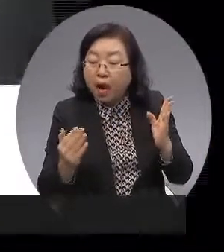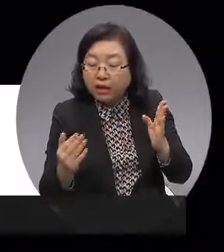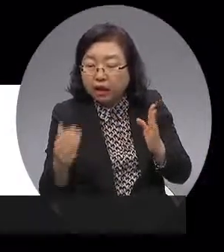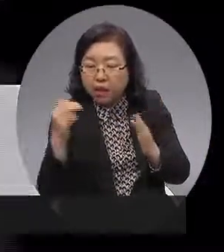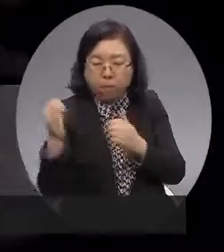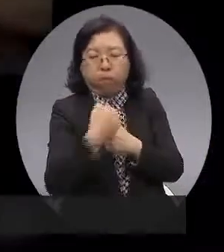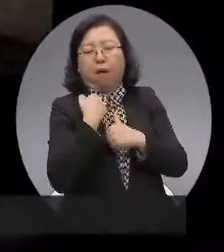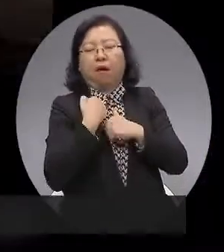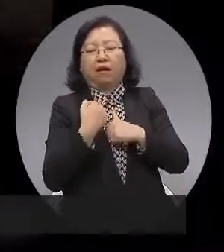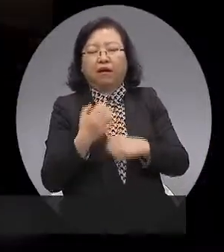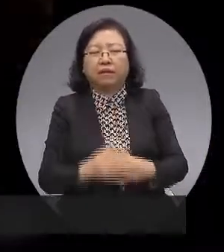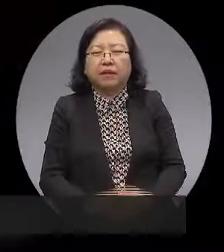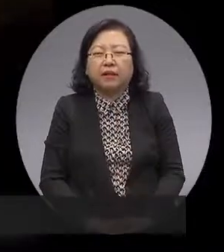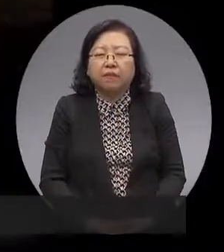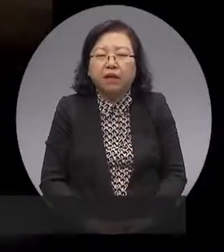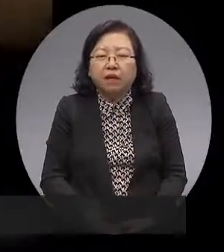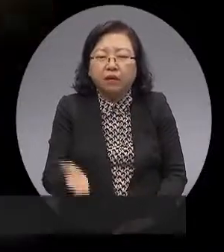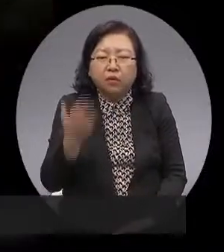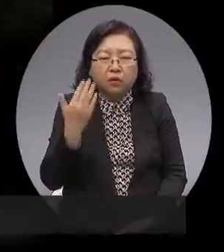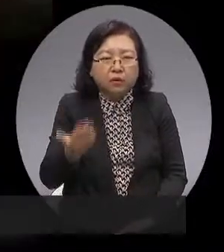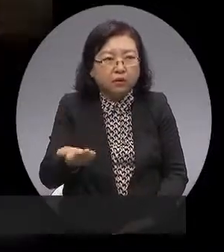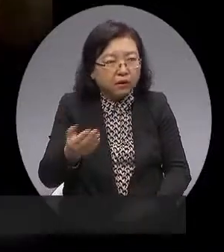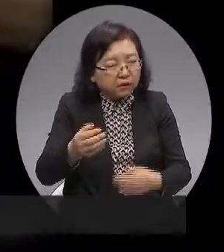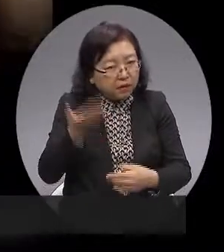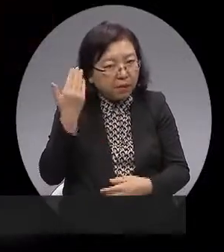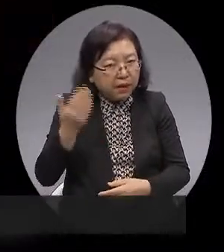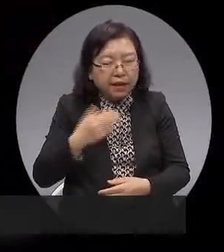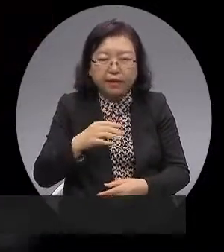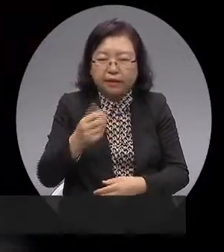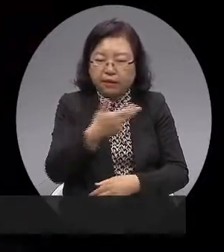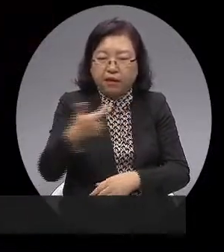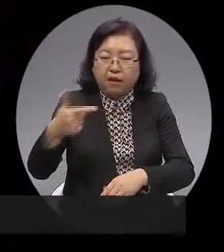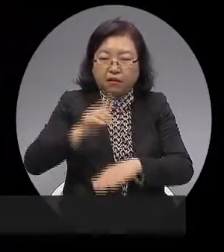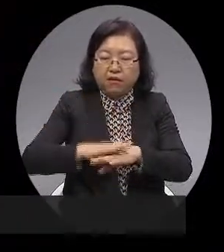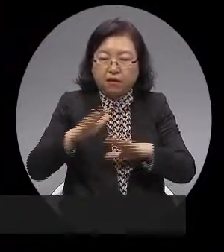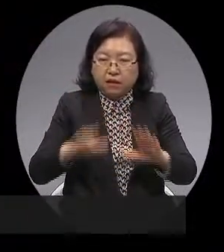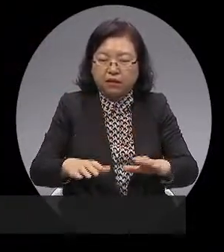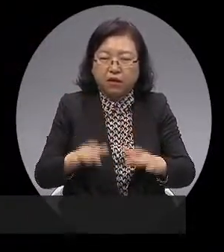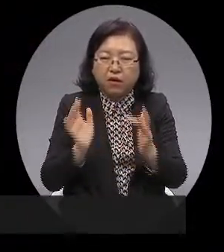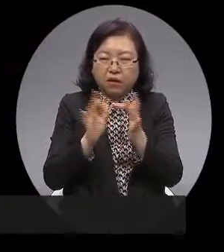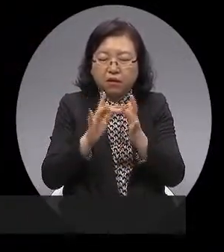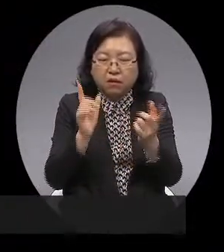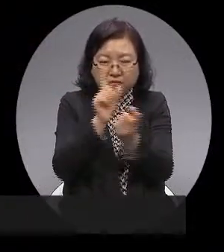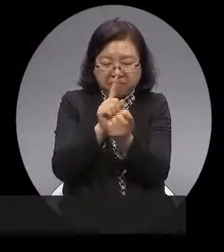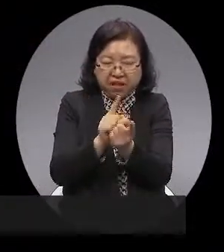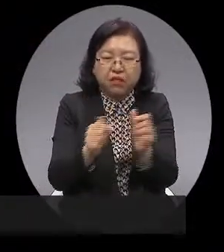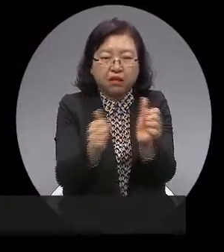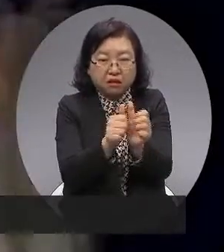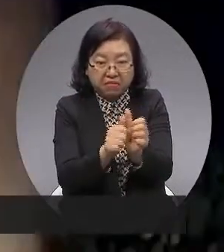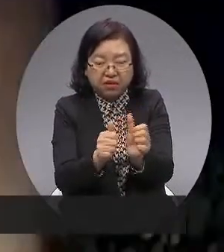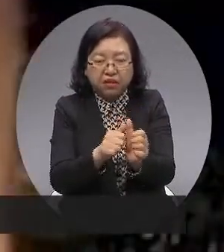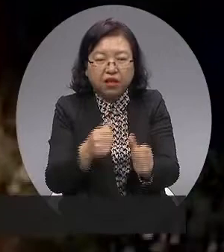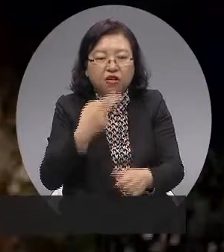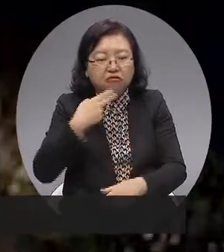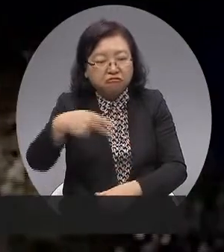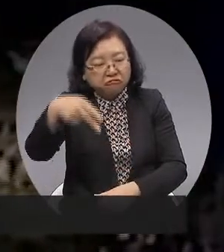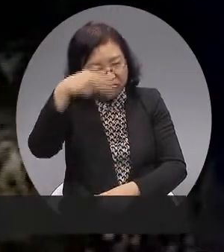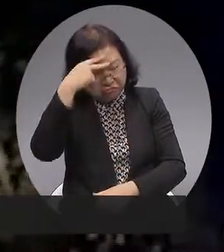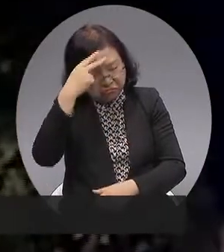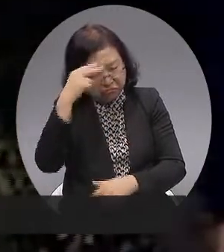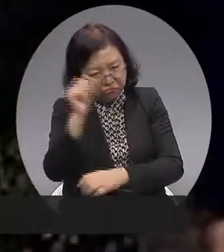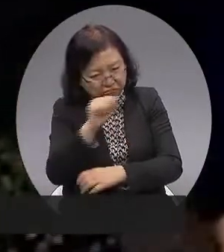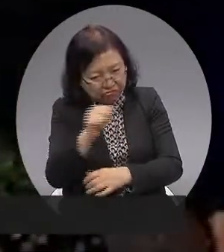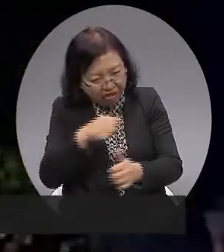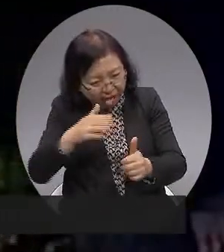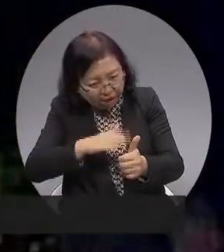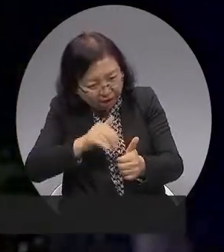거죠. 또 지난달 대전에서는 랜덤 채팅으로 만난 남성들에게 음주운전을 유도한 뒤 신고하겠다고 협박하는 수법으로